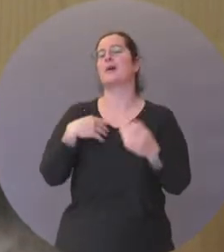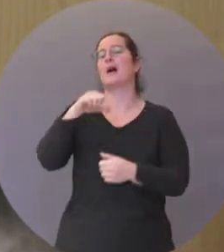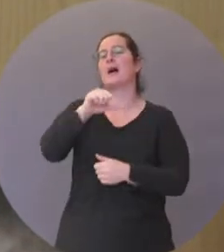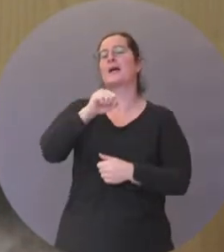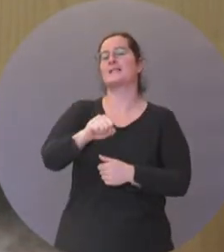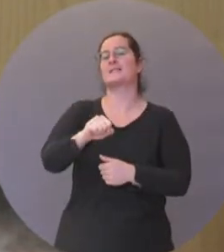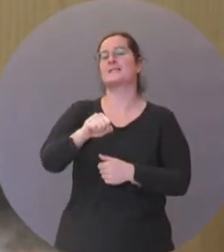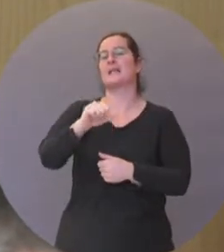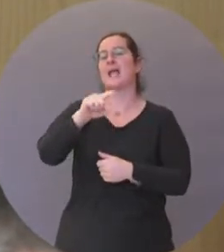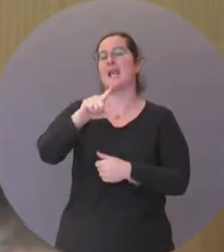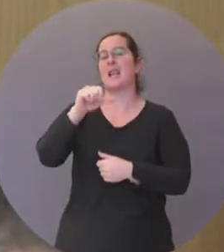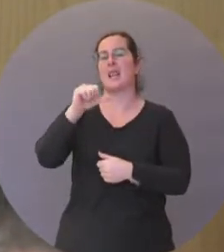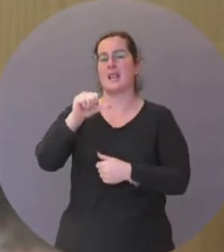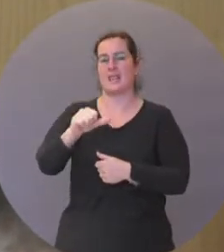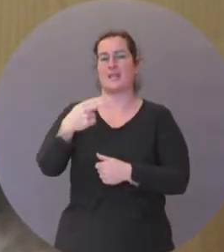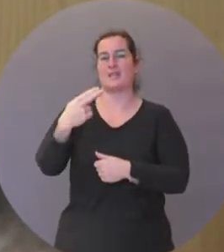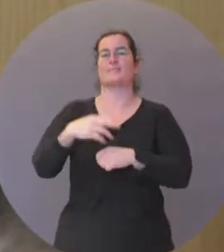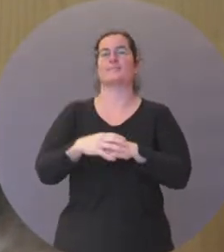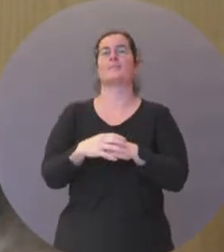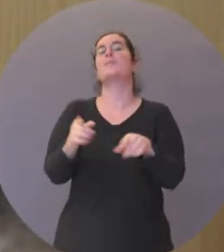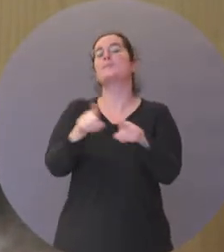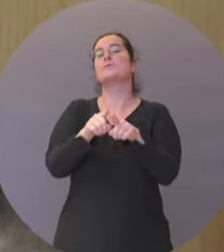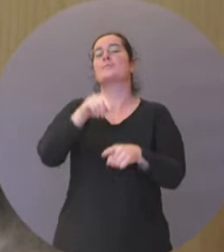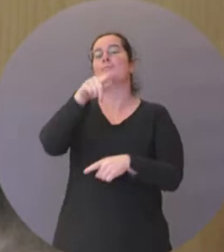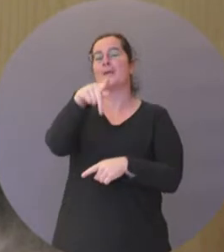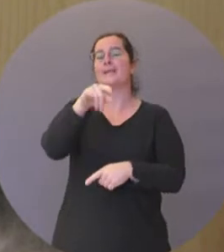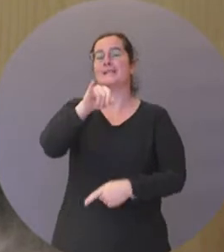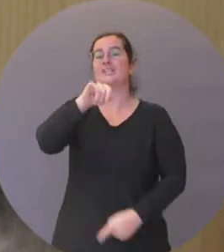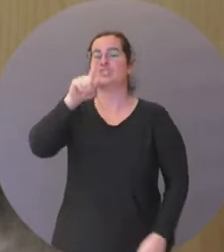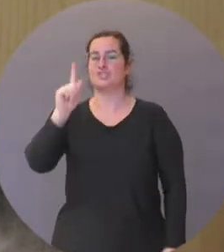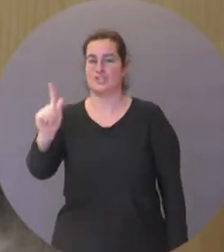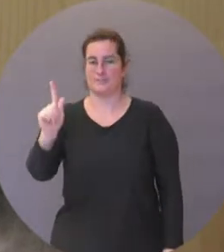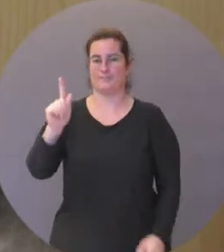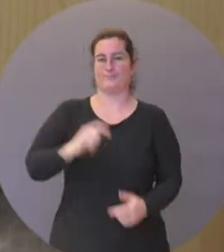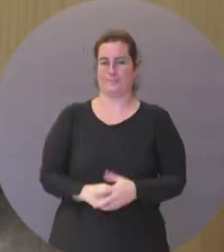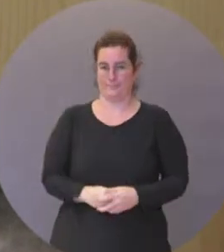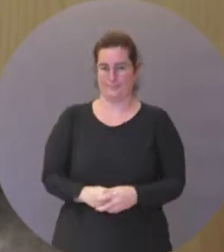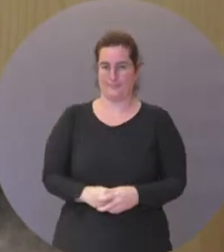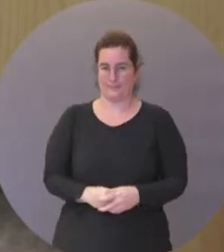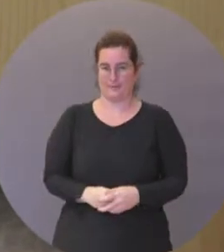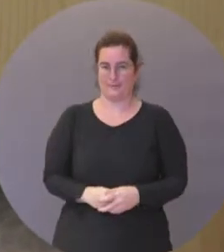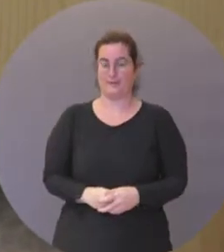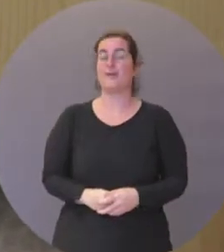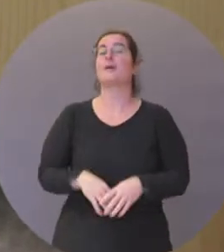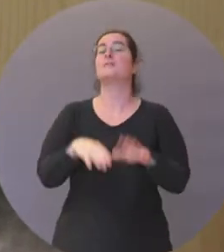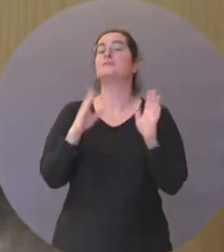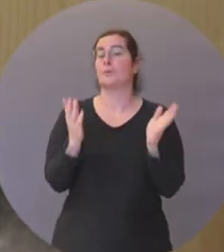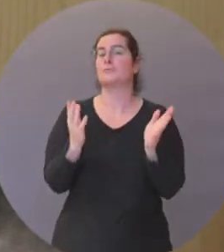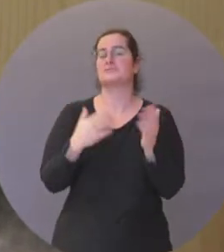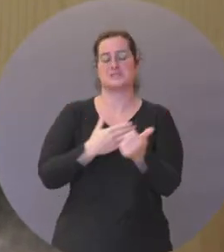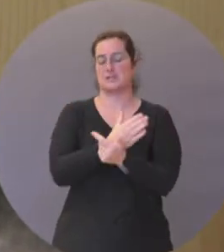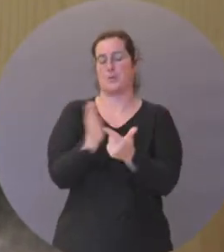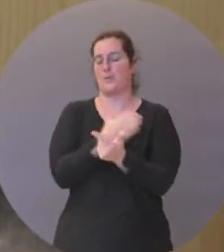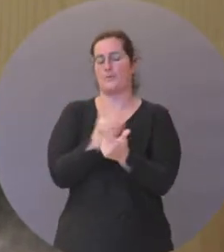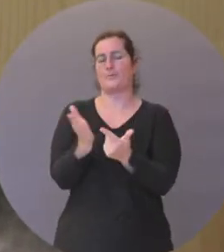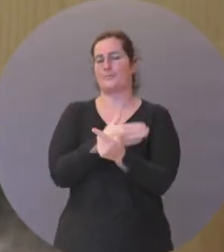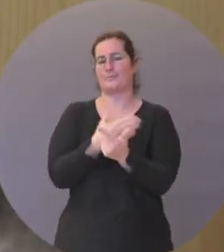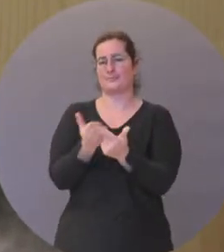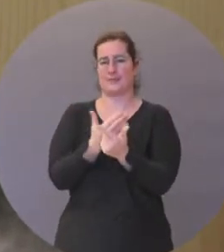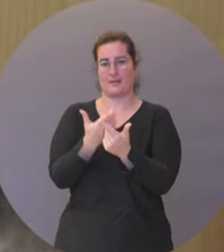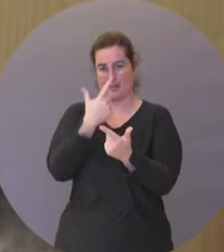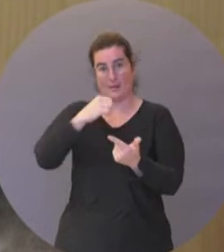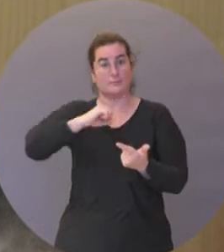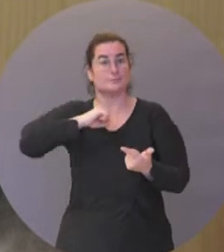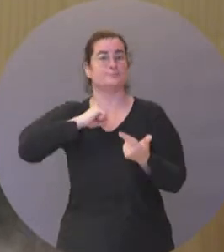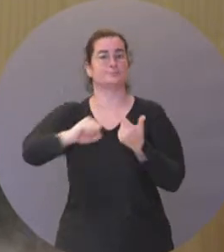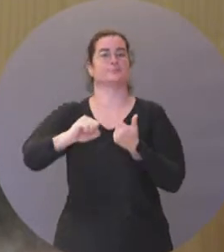et l'accompagnement pige pig à savoir que ces deux dispositifs sont beaucoup plus performants en